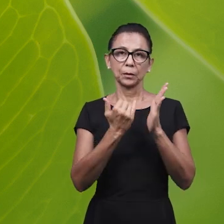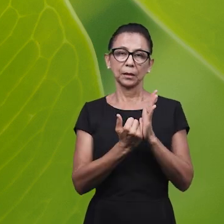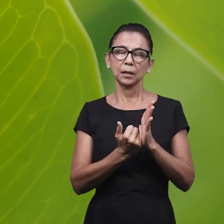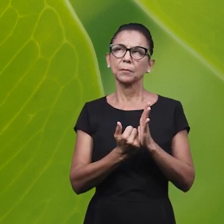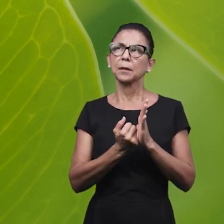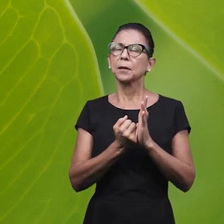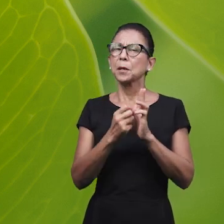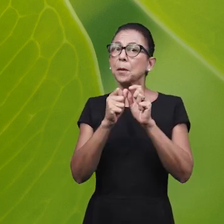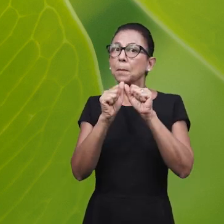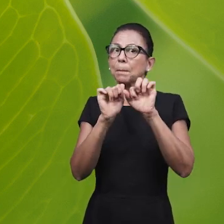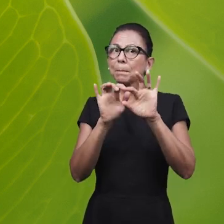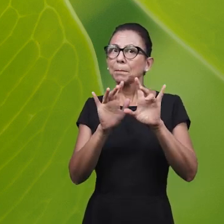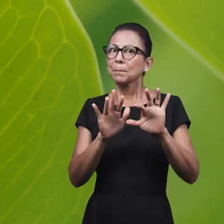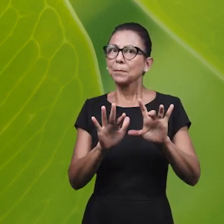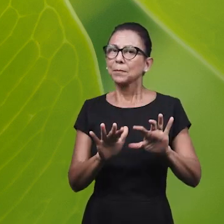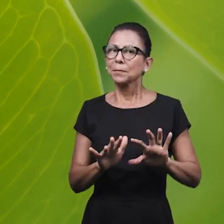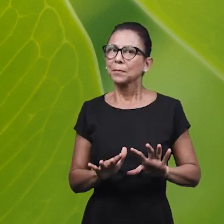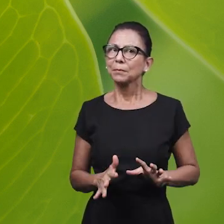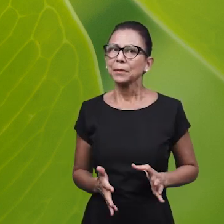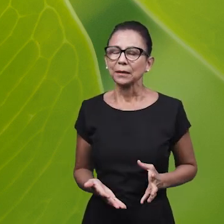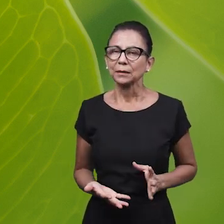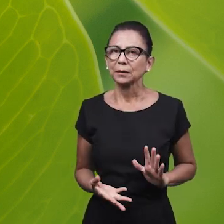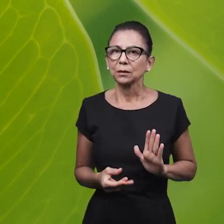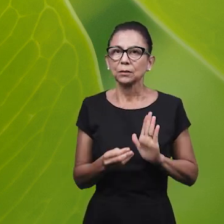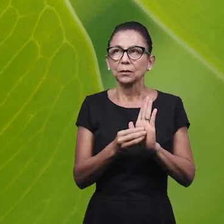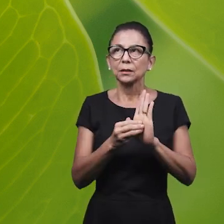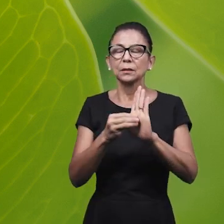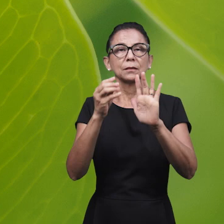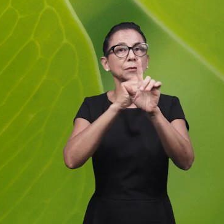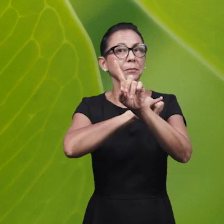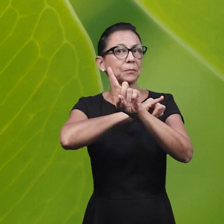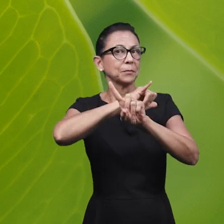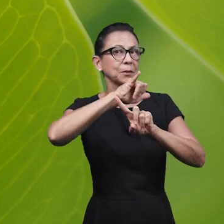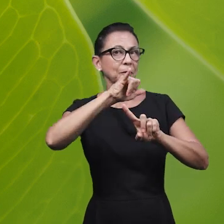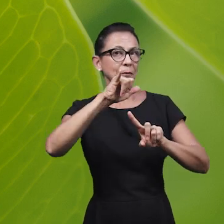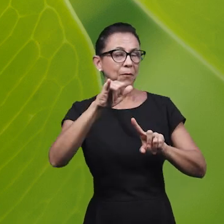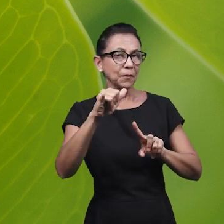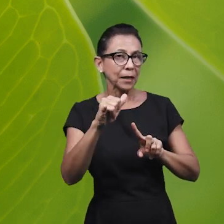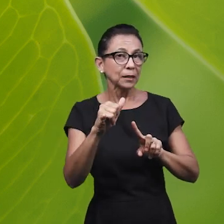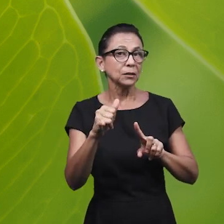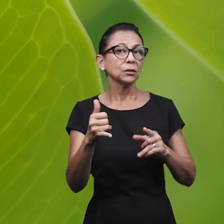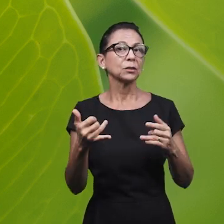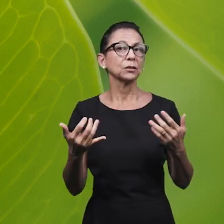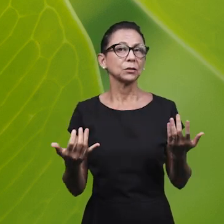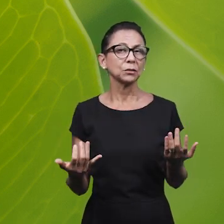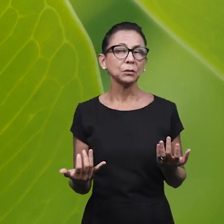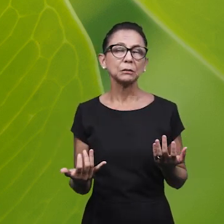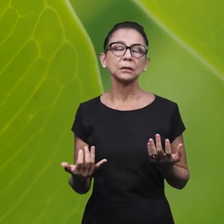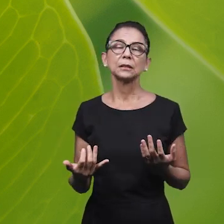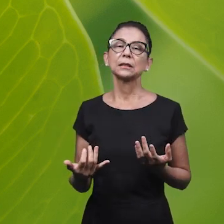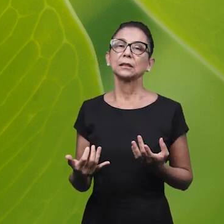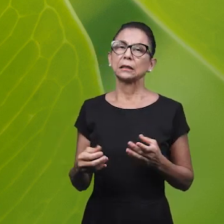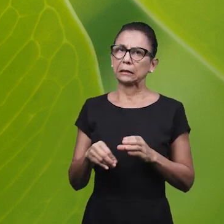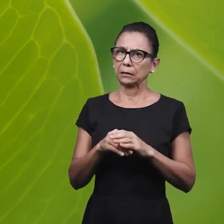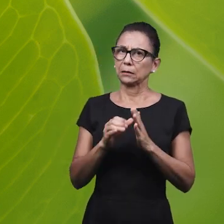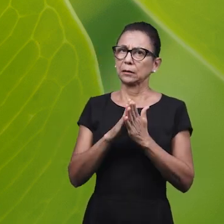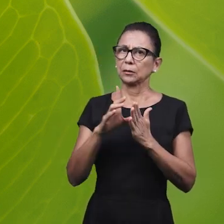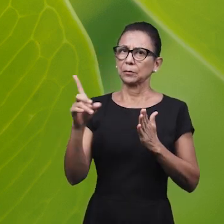est une bénédiction dans nos vies. Il apporte pas seulement le contenu prophétique, la profondeur de la parole,